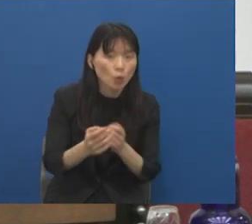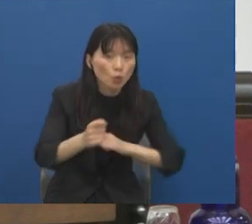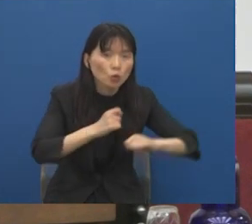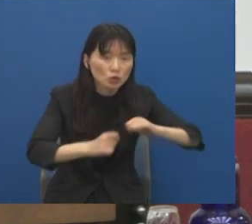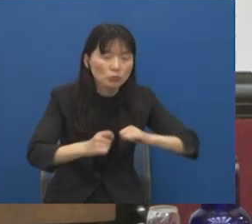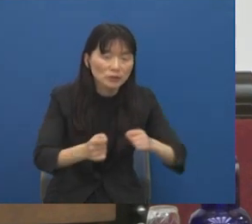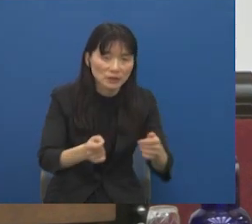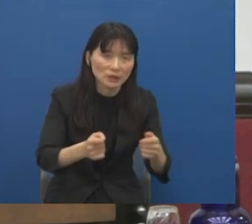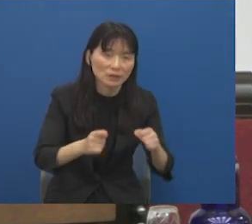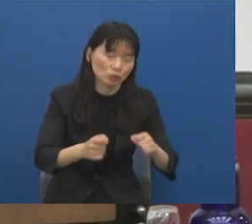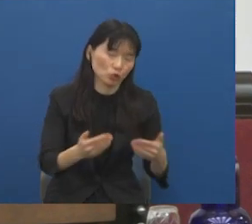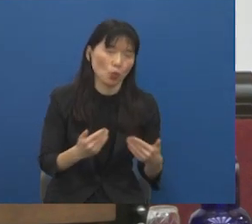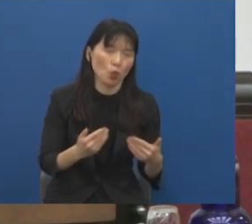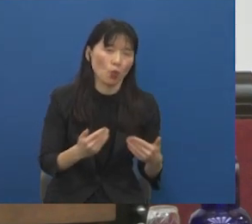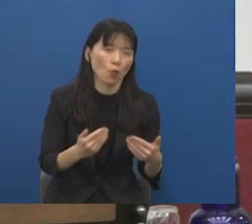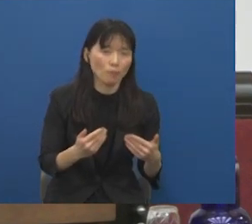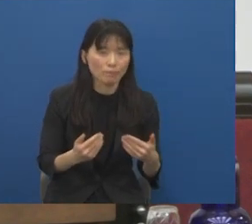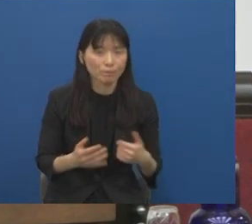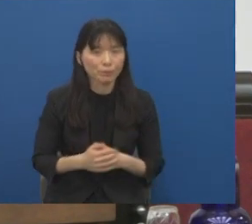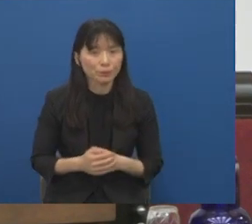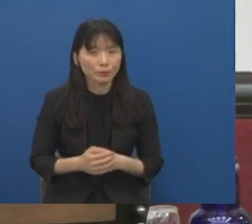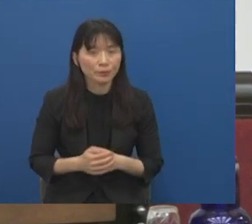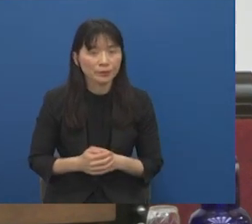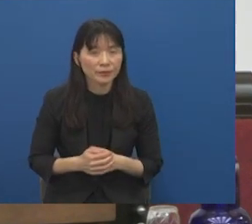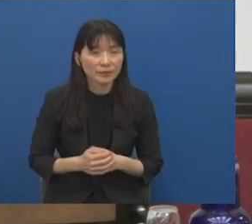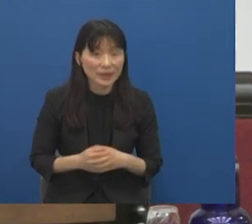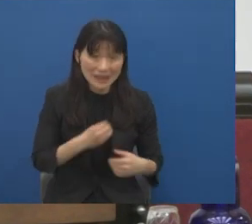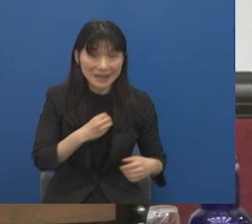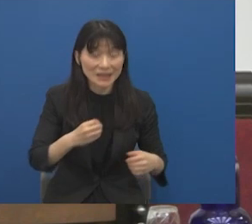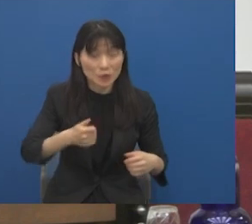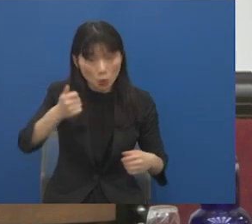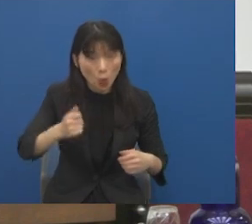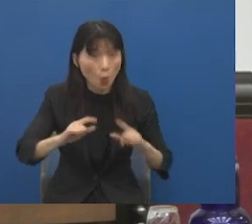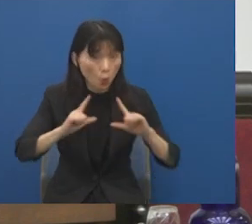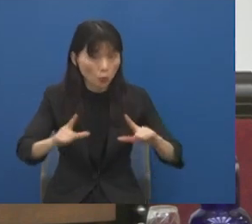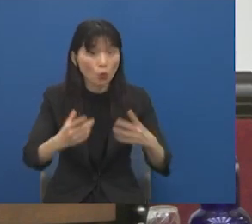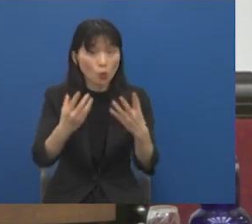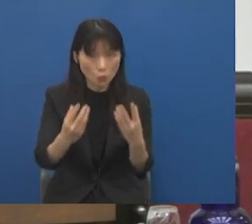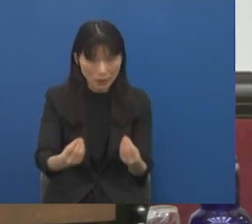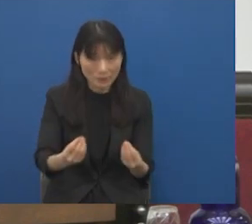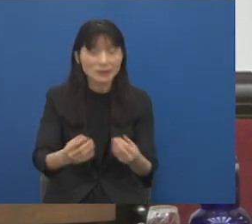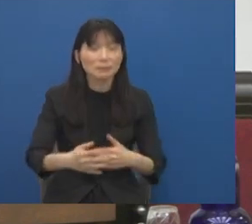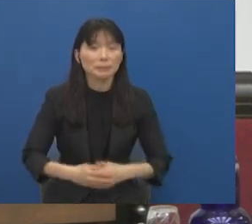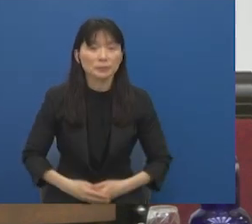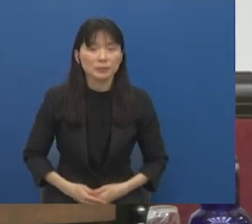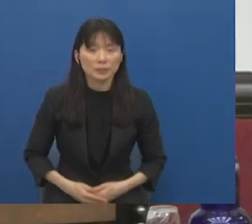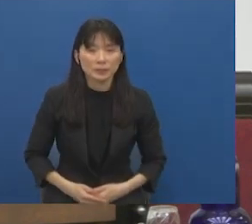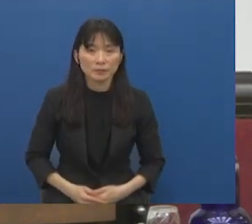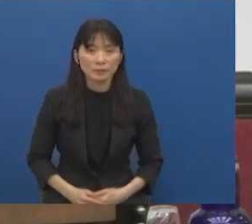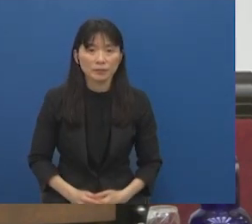ること。以上であります。これをもちまして、委員長報告を終わります。